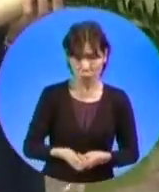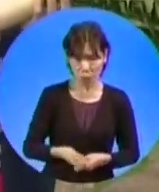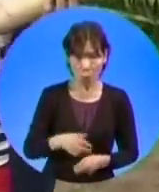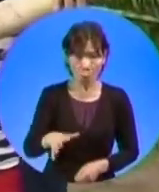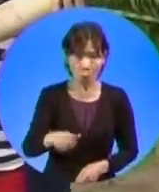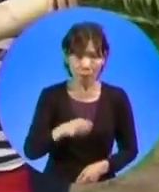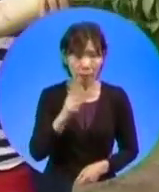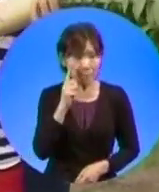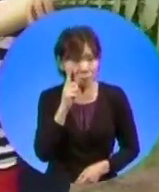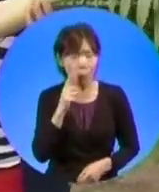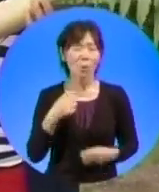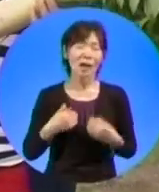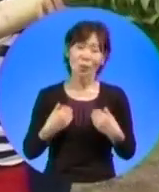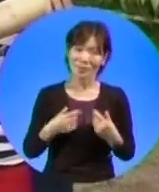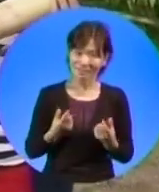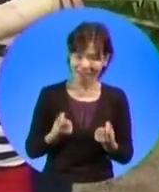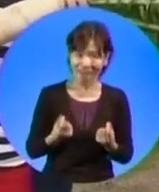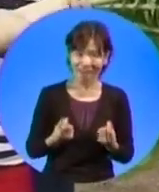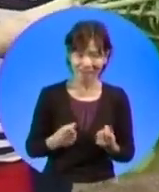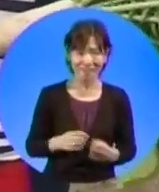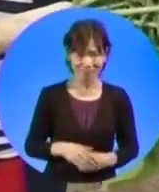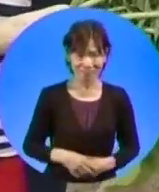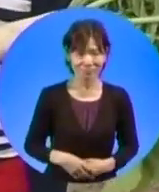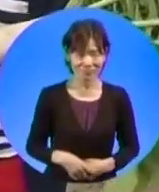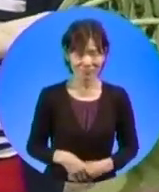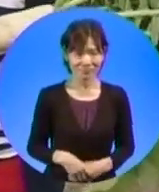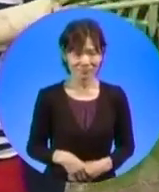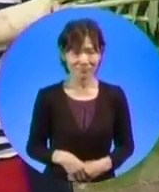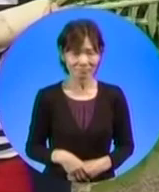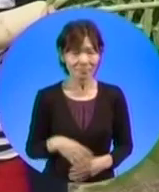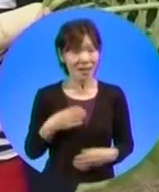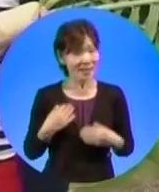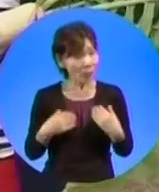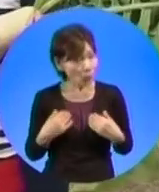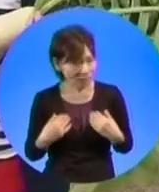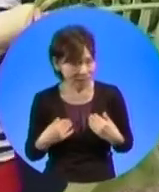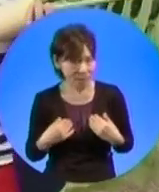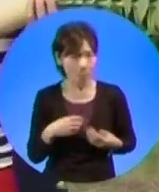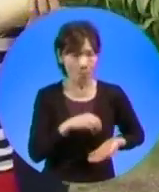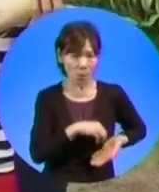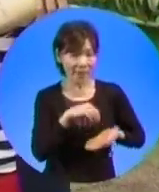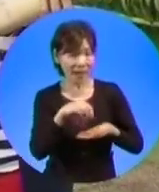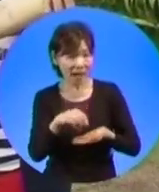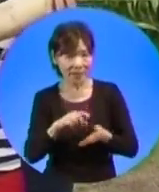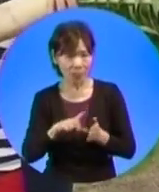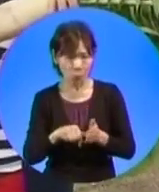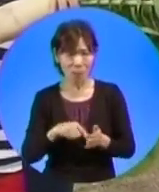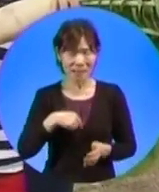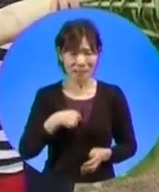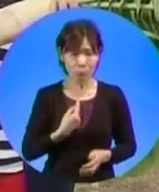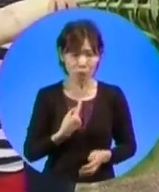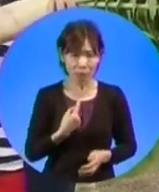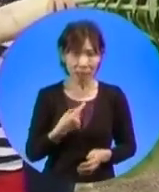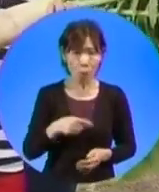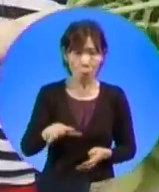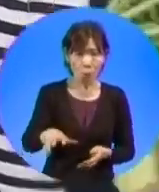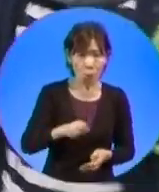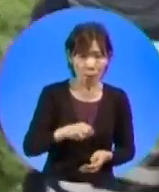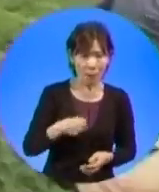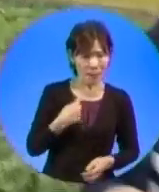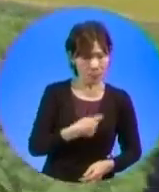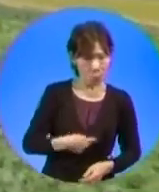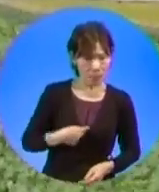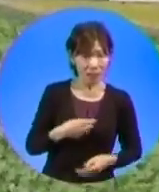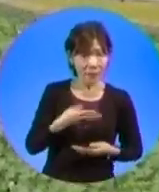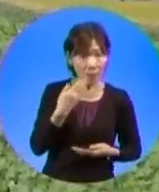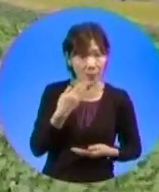いや、こうやって実際にね、はい、自分で抜いてみる、抜いて、はい、自分で取ってみるってやっぱ楽しいですね。 これも楽しいしね、持って帰られた時のね、うん、味がま